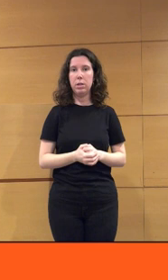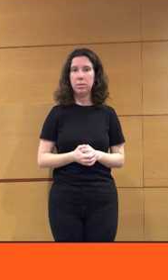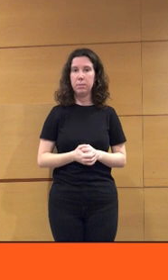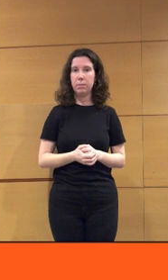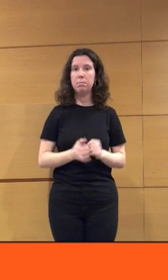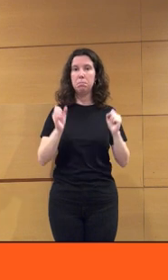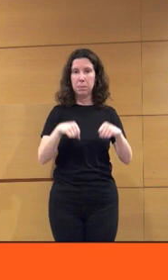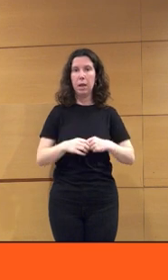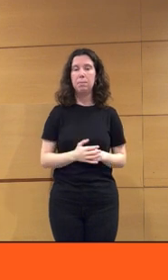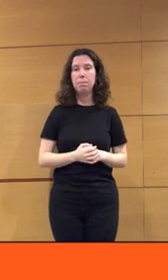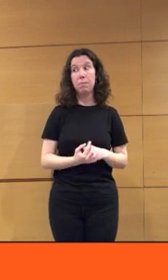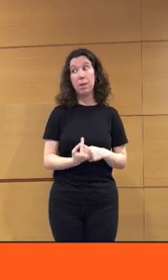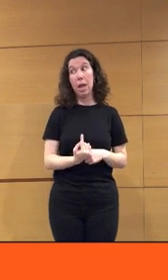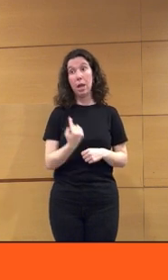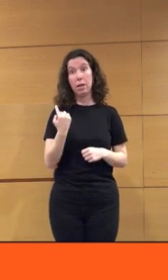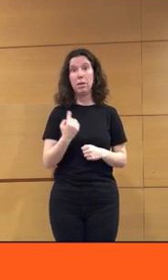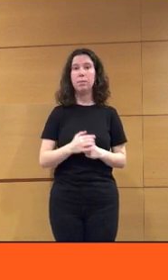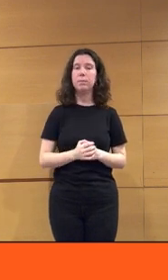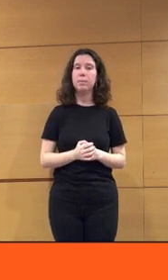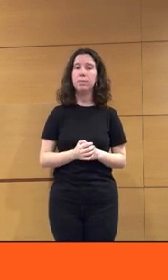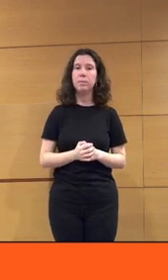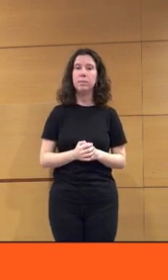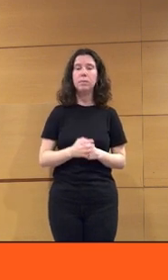Vale, aquí hem volgut